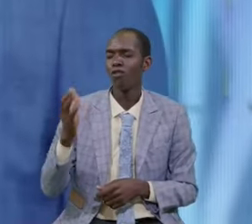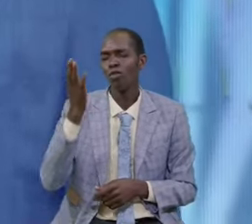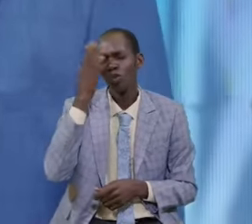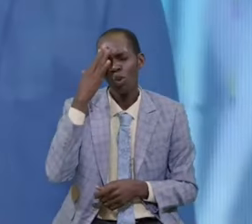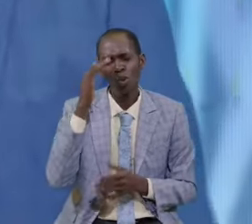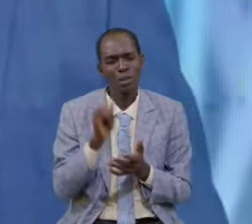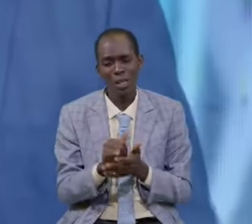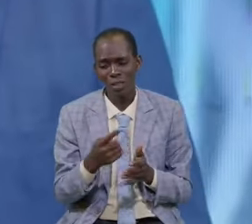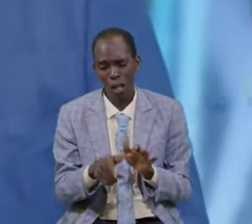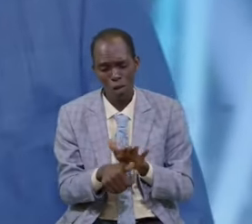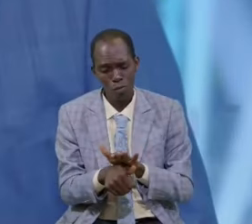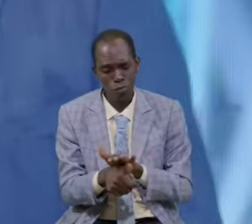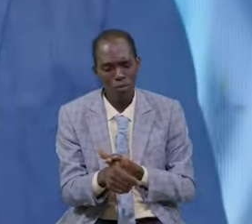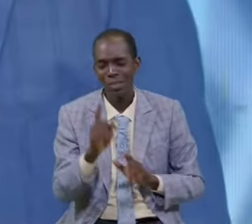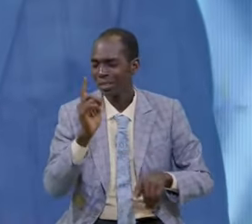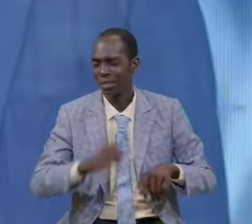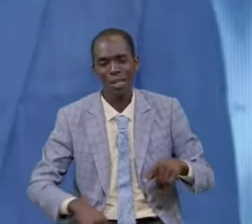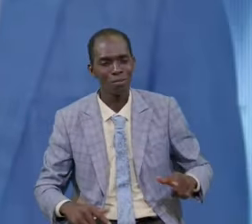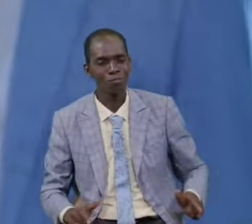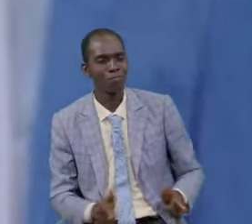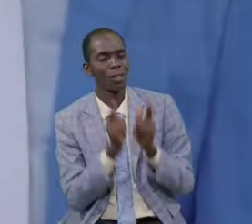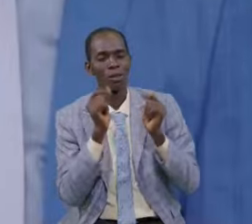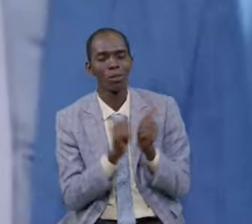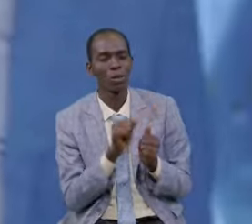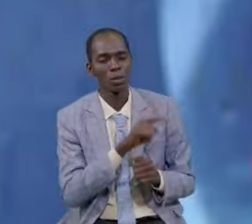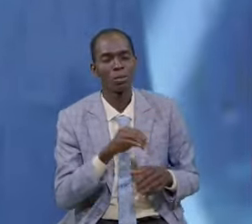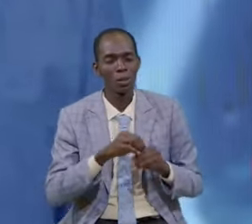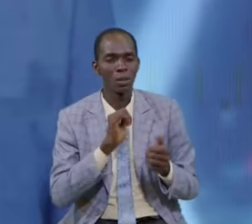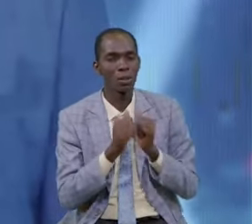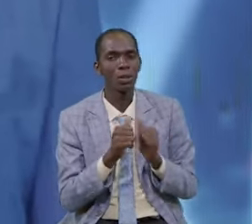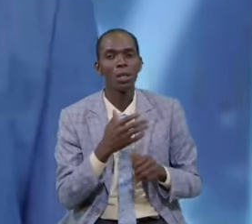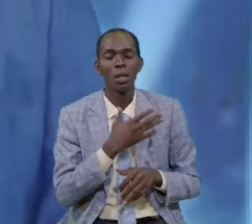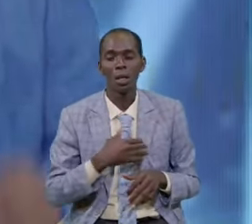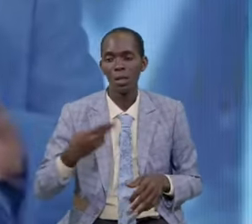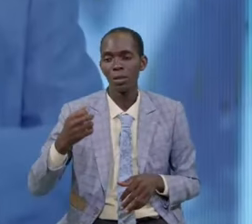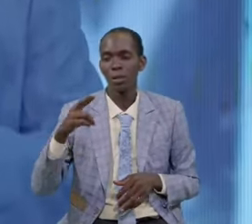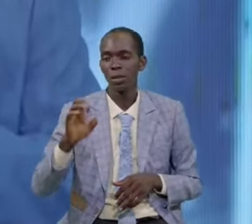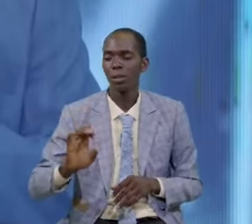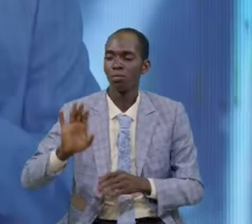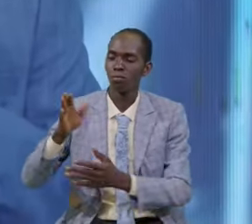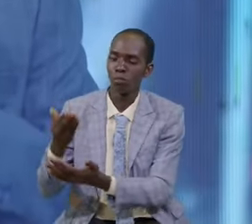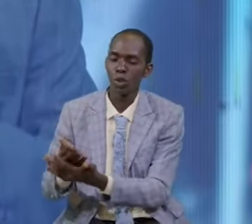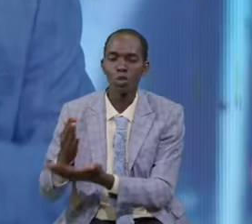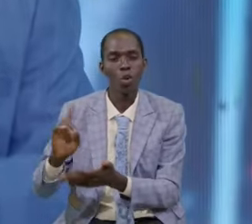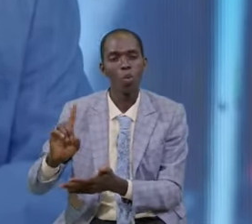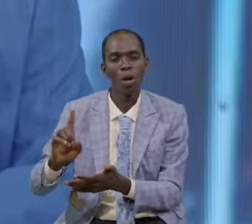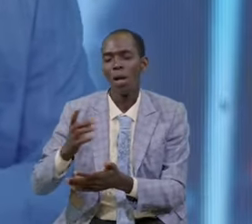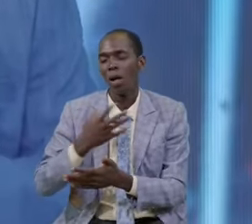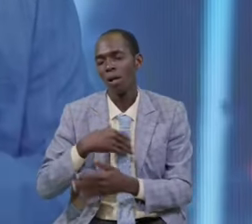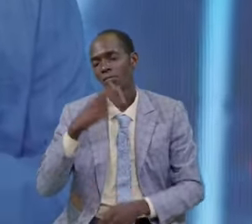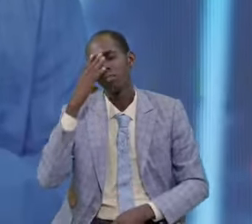que la tortue ne peut jamais l'attraper. Alors le lapin s'est retrouvé au bord de la voie et s'est reposé et s'est endormi. Et la